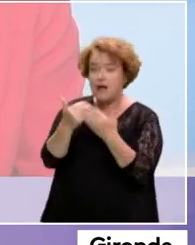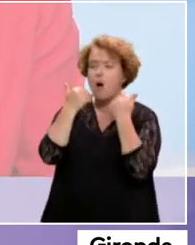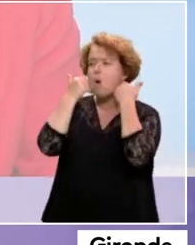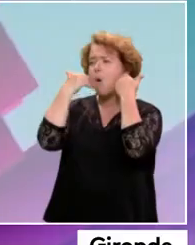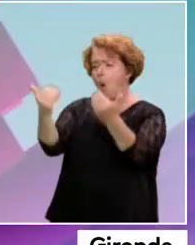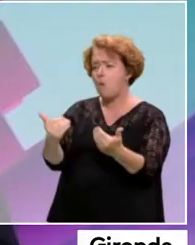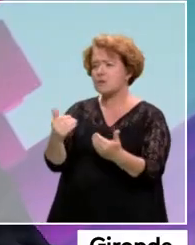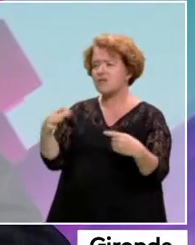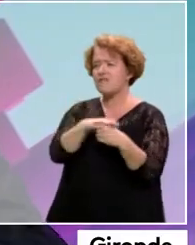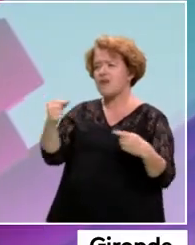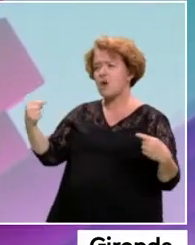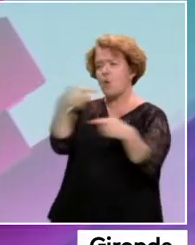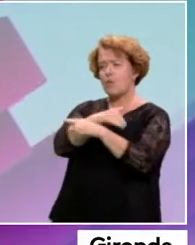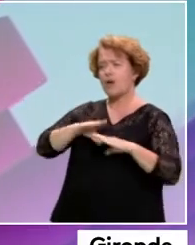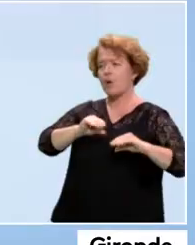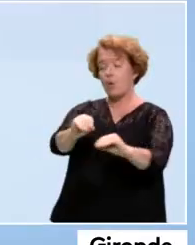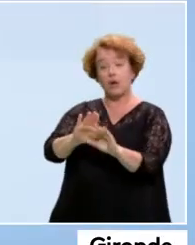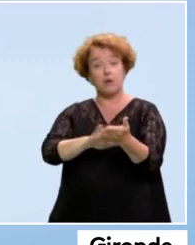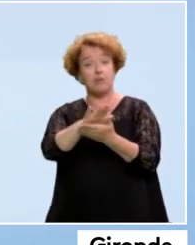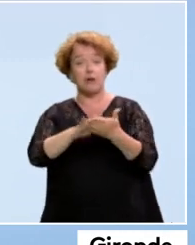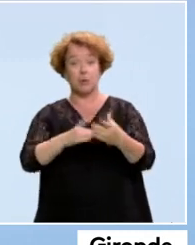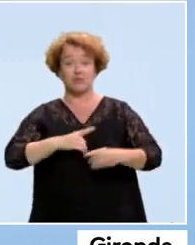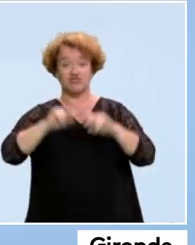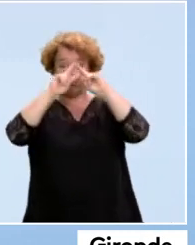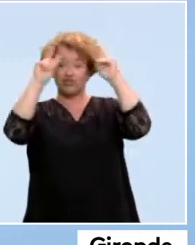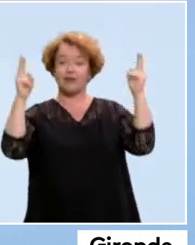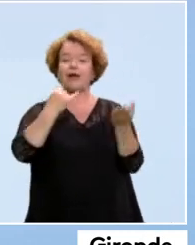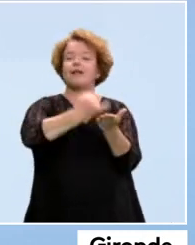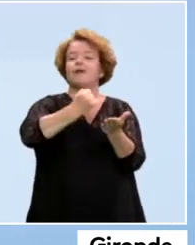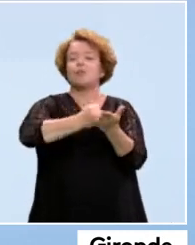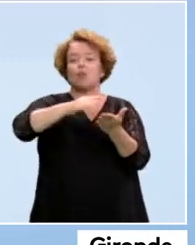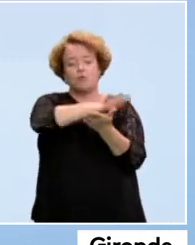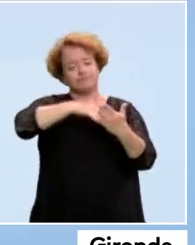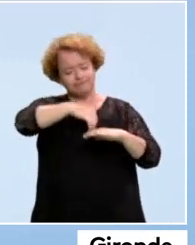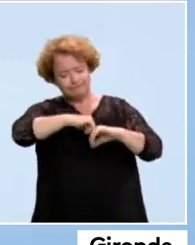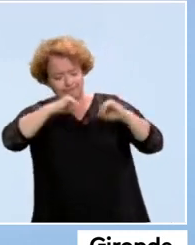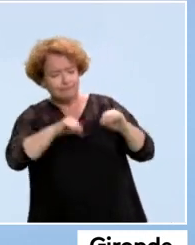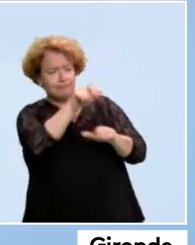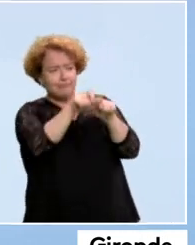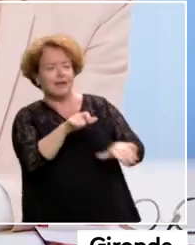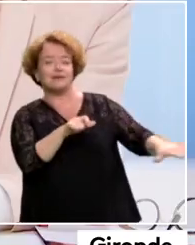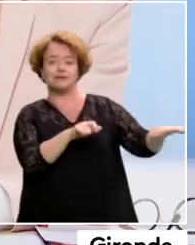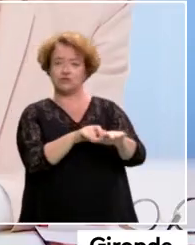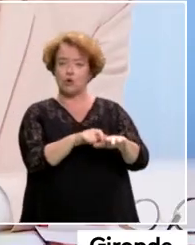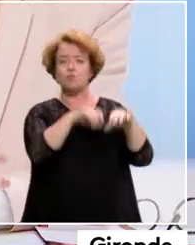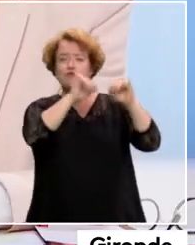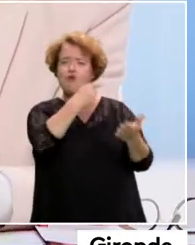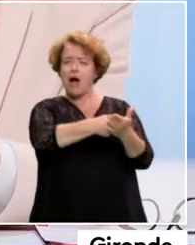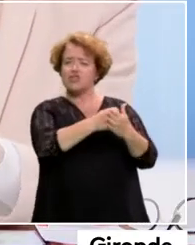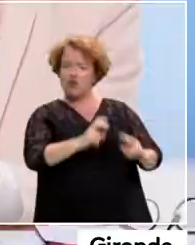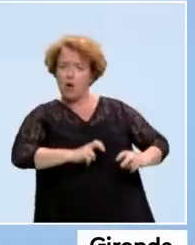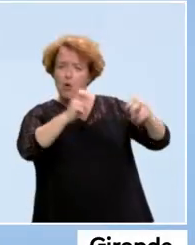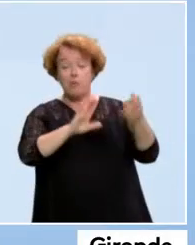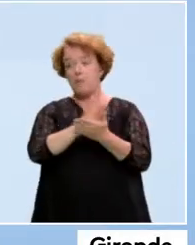instants la direction générale du Trésor montre que tous les Français ont gagné du pouvoir d'achat et les 10%